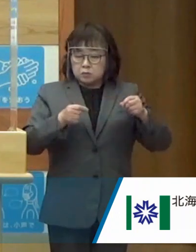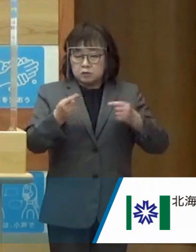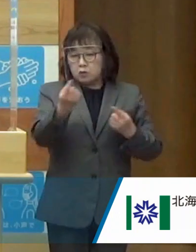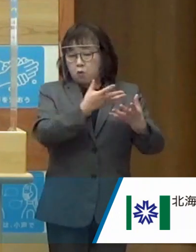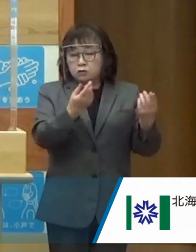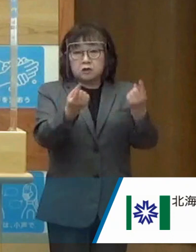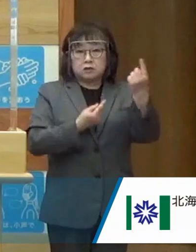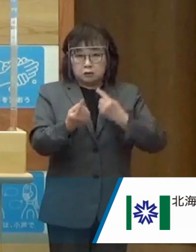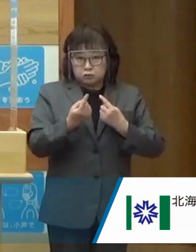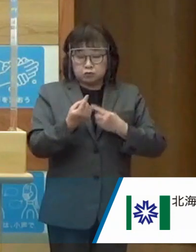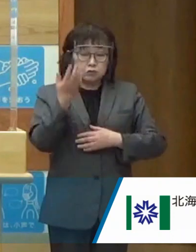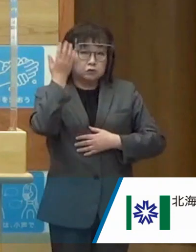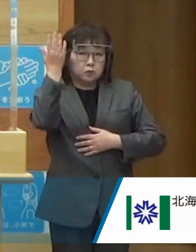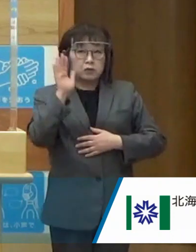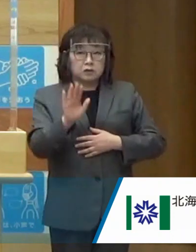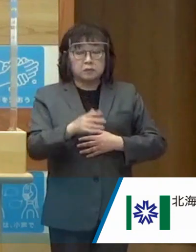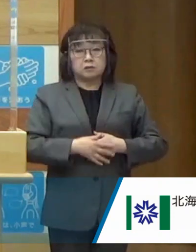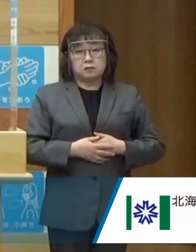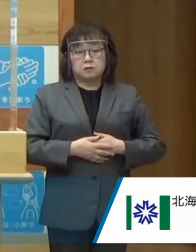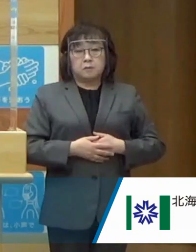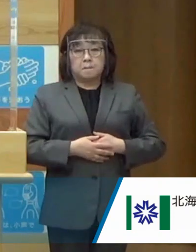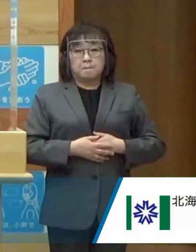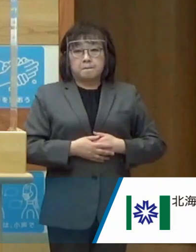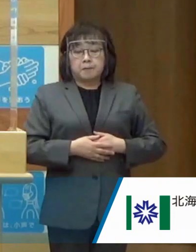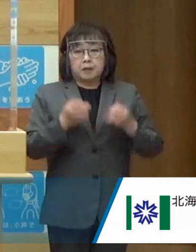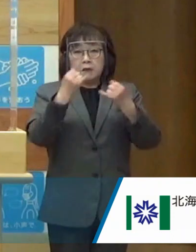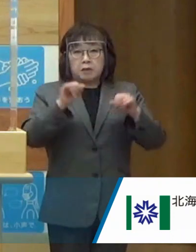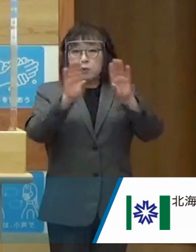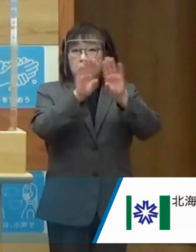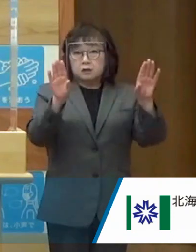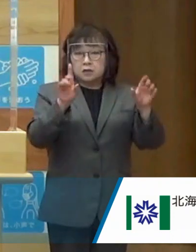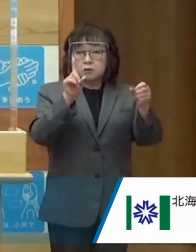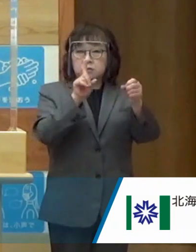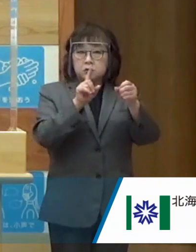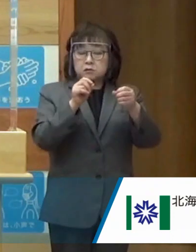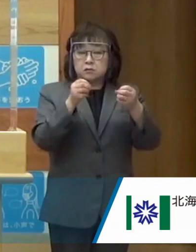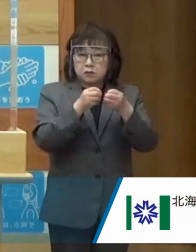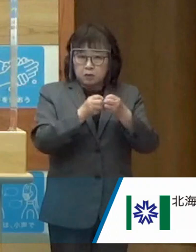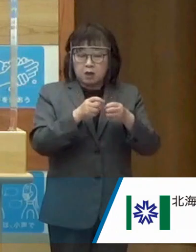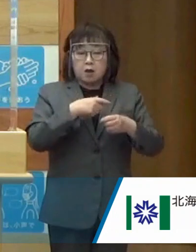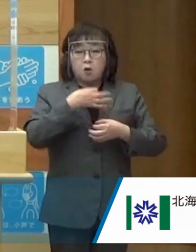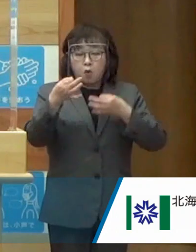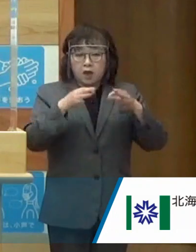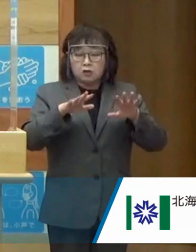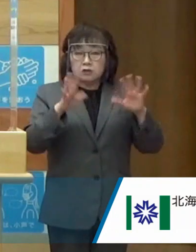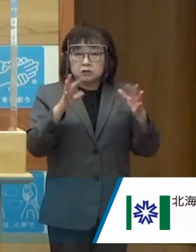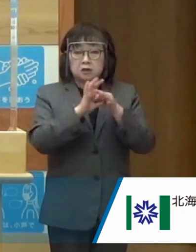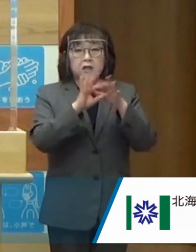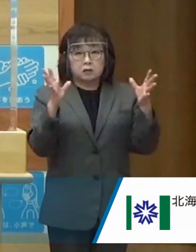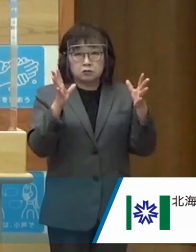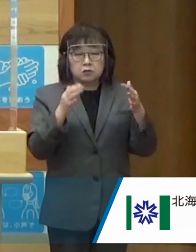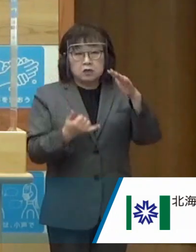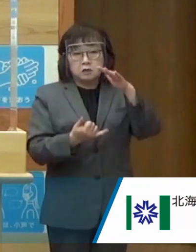お越しになるという見込みであります。イベントの開催については大声の有無にかかわらず収